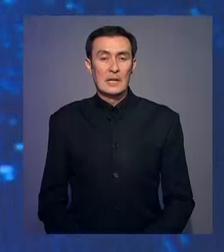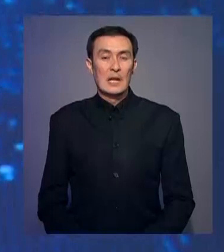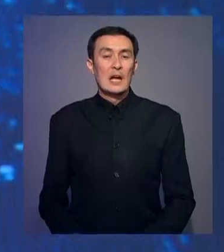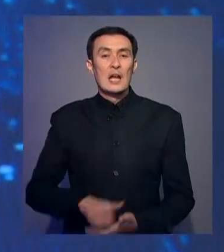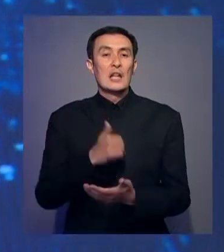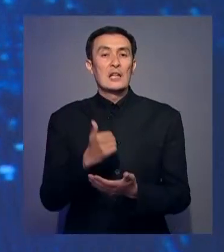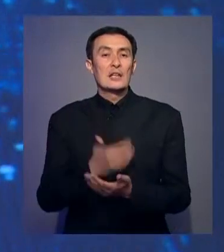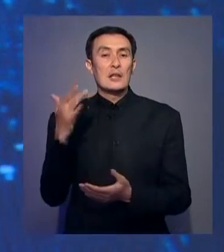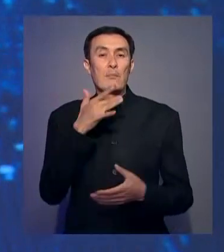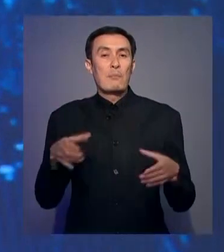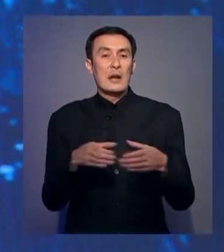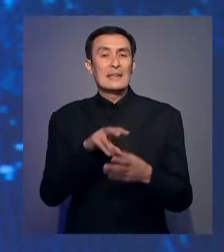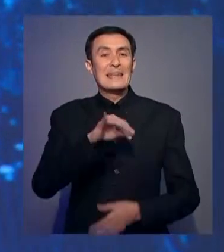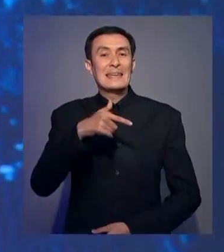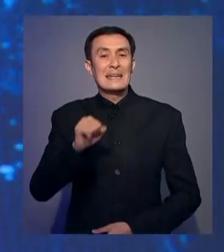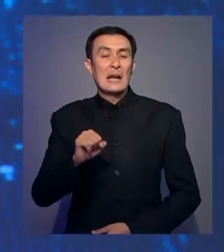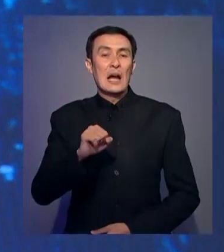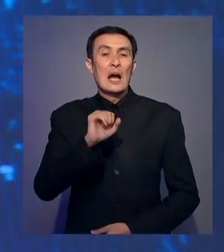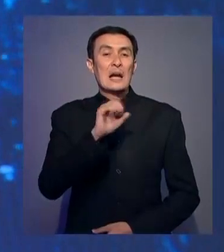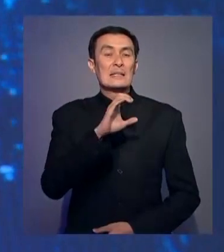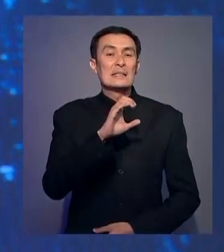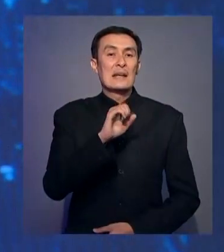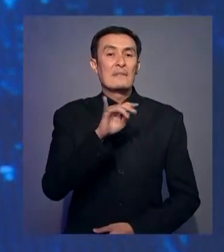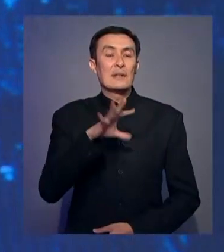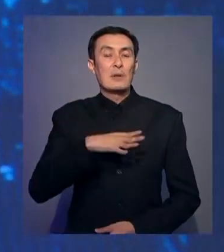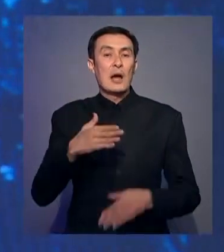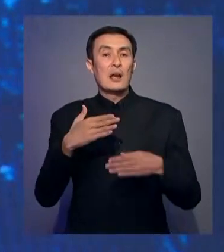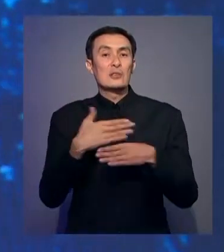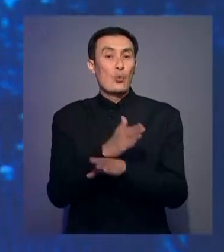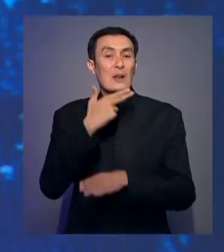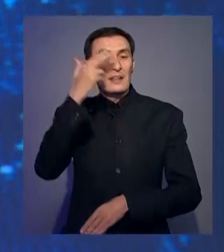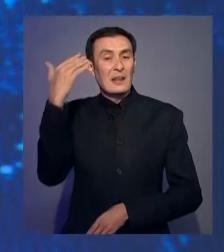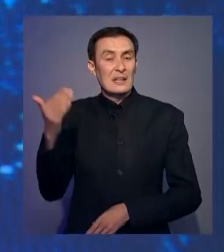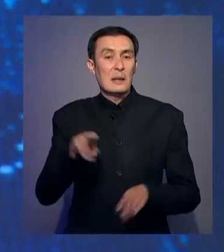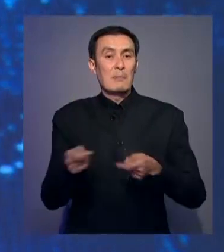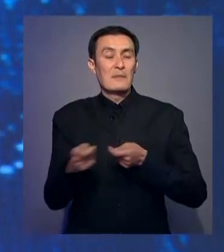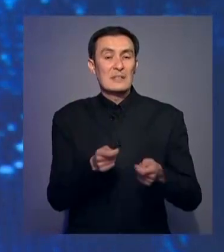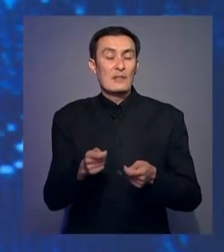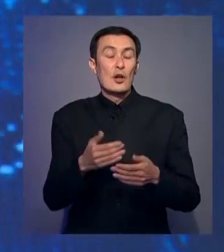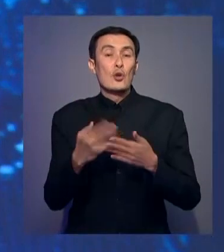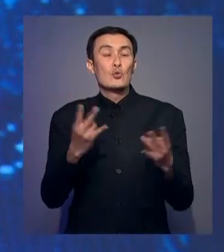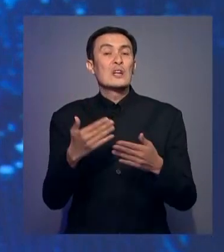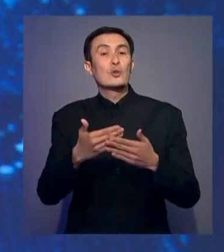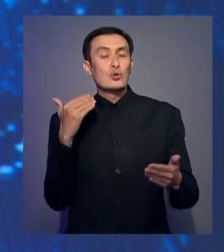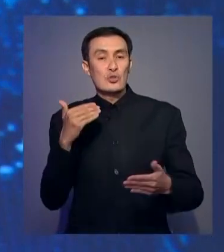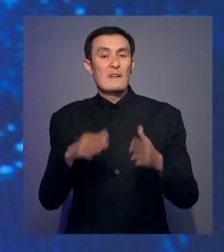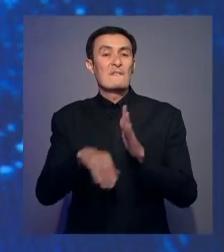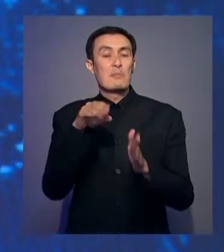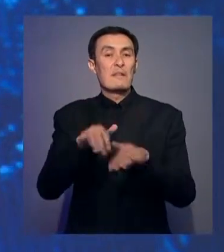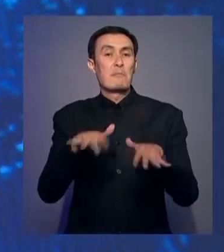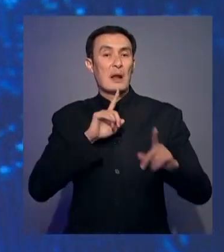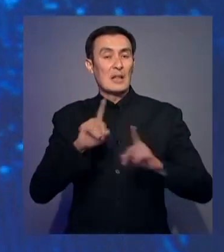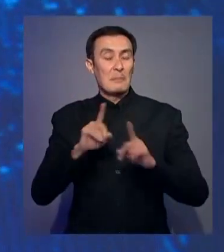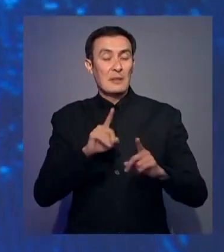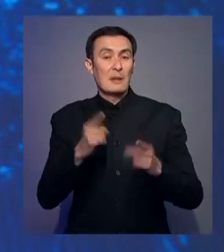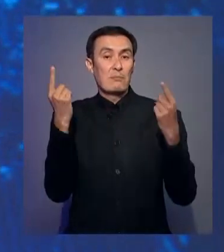Лидер правопопулистской партии «Лига» Матео Сальвини заявил о расколе в итальянском правительстве необходимости досрочных парламентских выборов. Поводом для